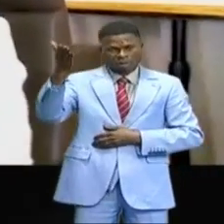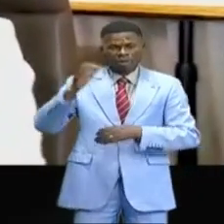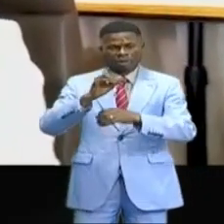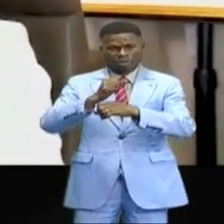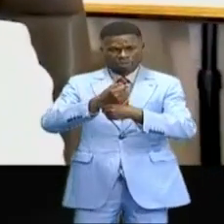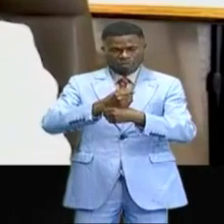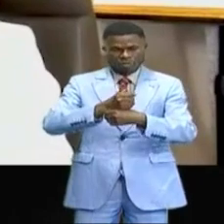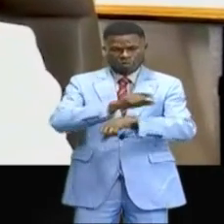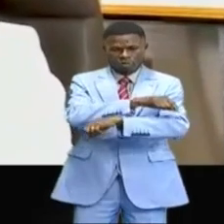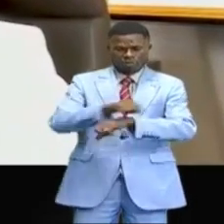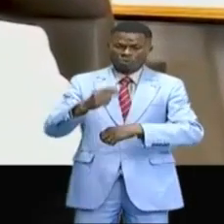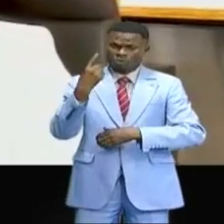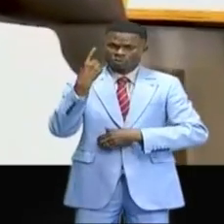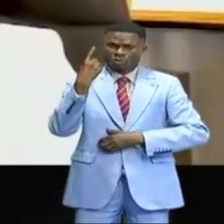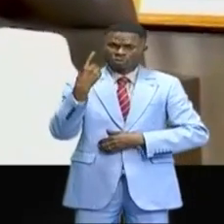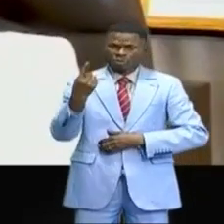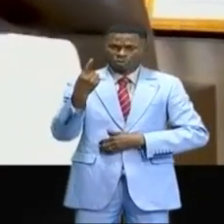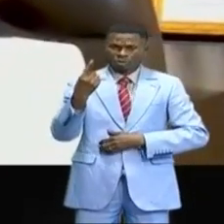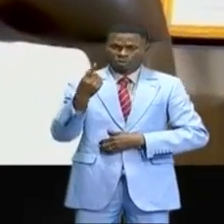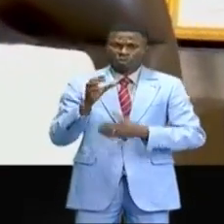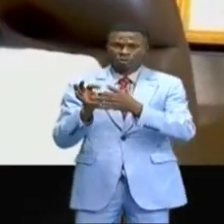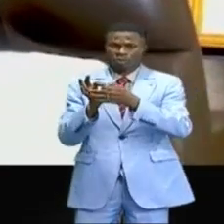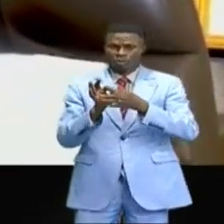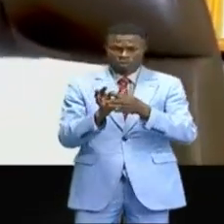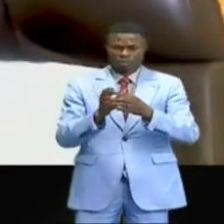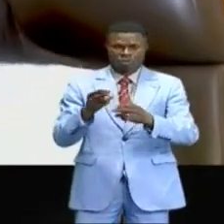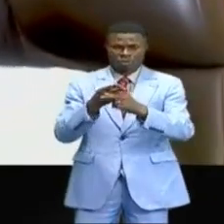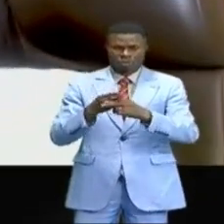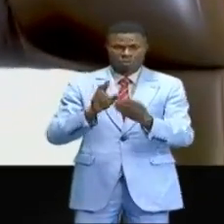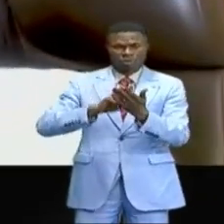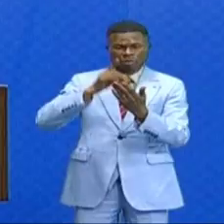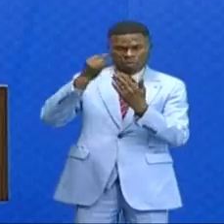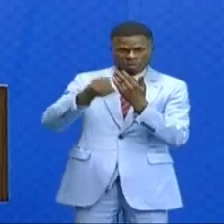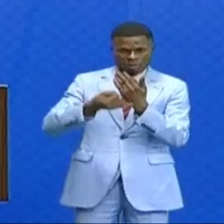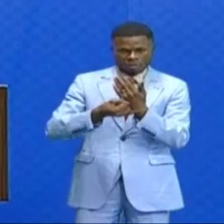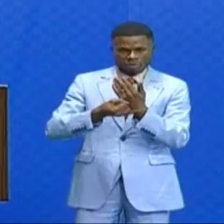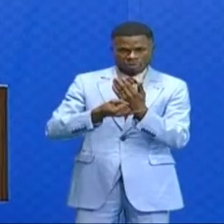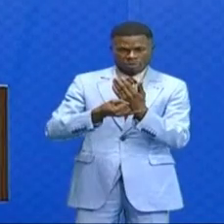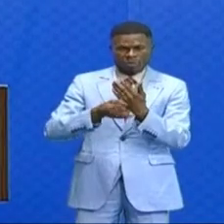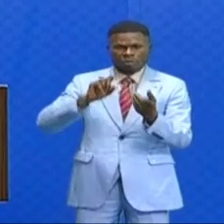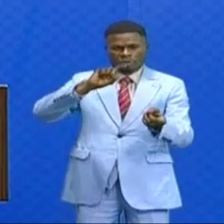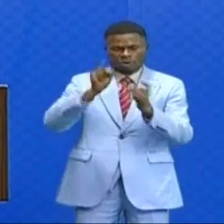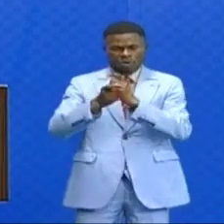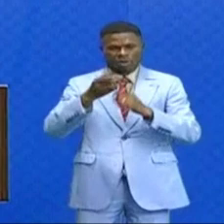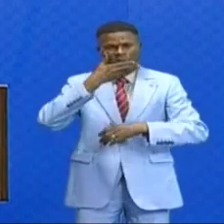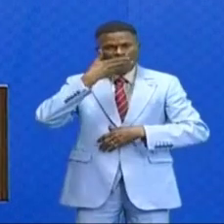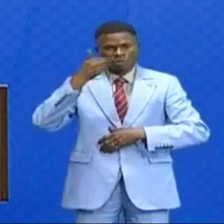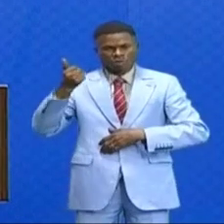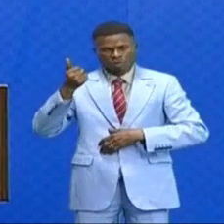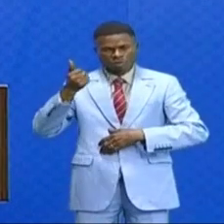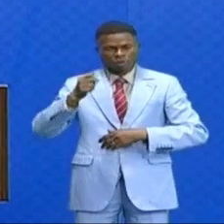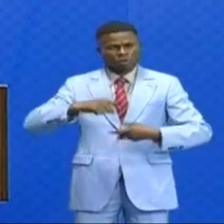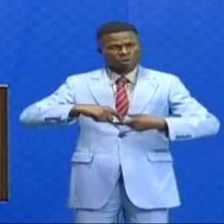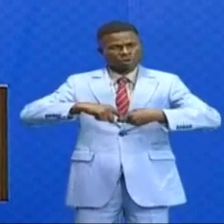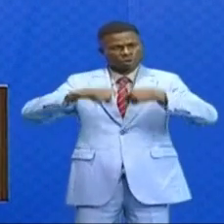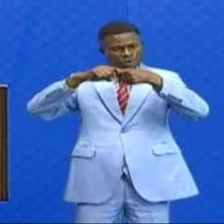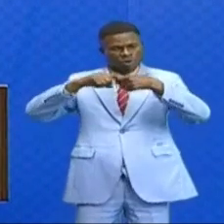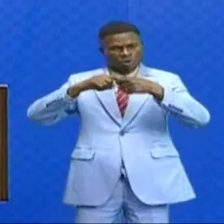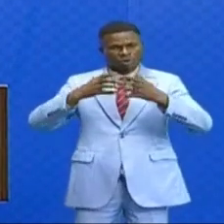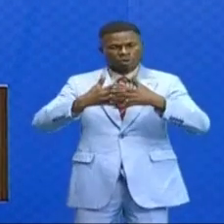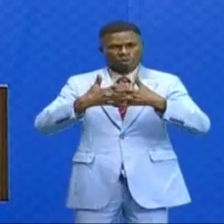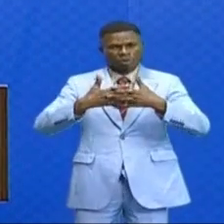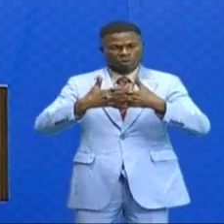création d'un bureau unique des coordinations et de suivi de projets, en l'amélioration de la suspension de